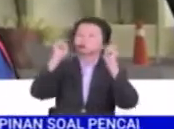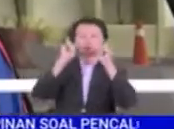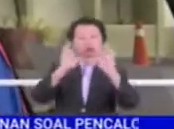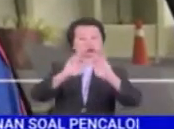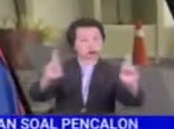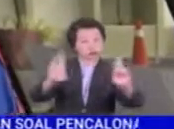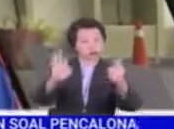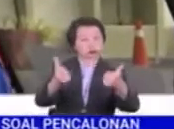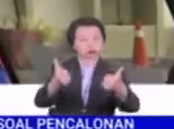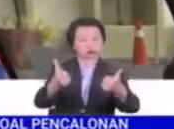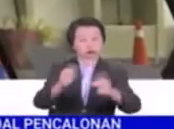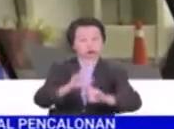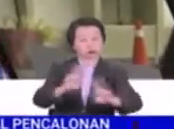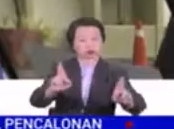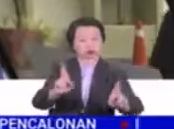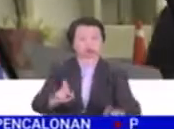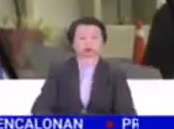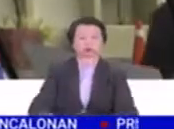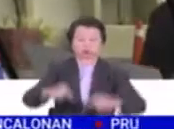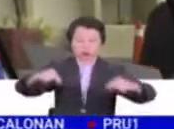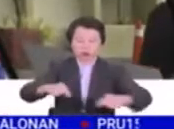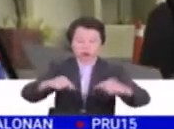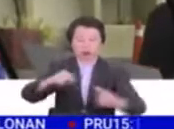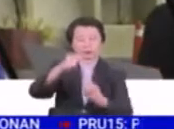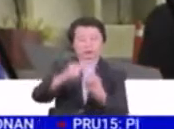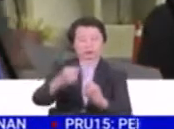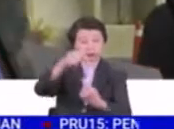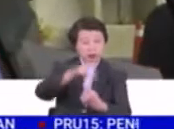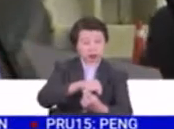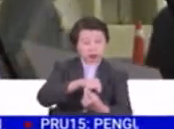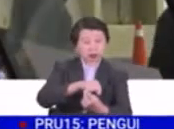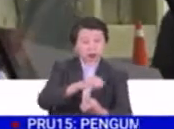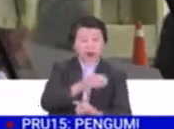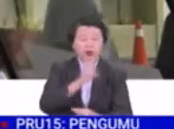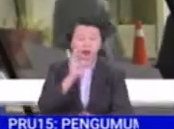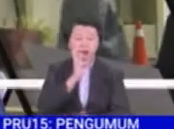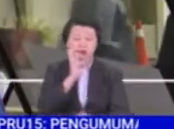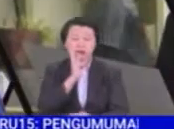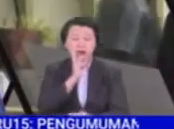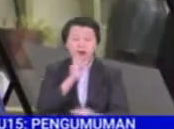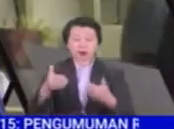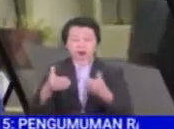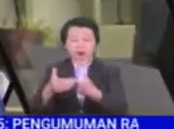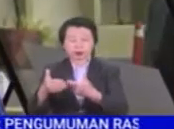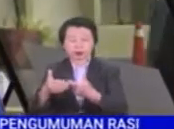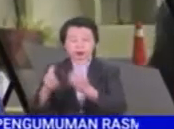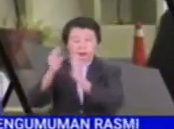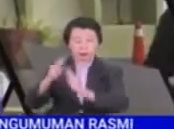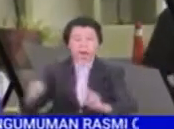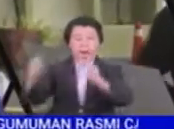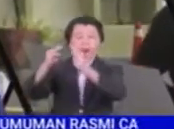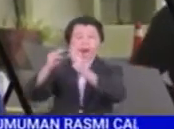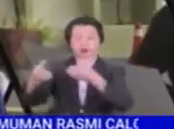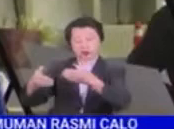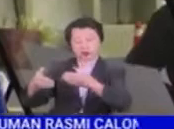Buat goreng pisang dengan ayat balang dekat tepi Masjid Al-Bukhari.